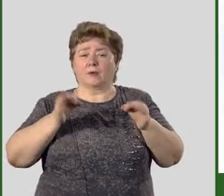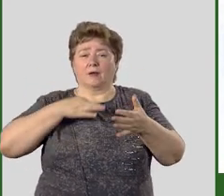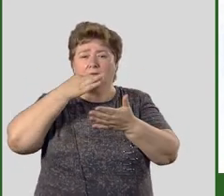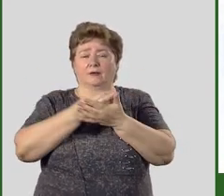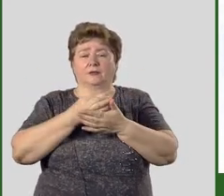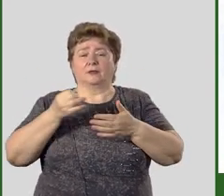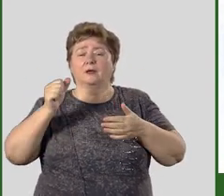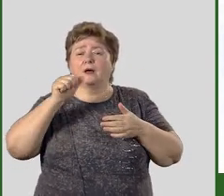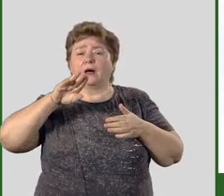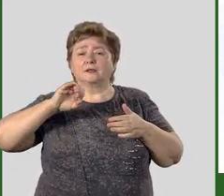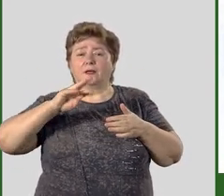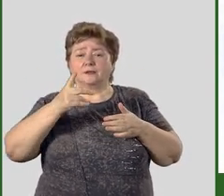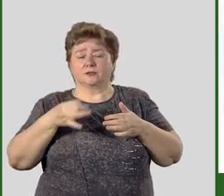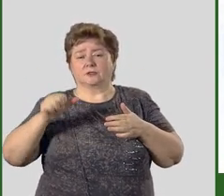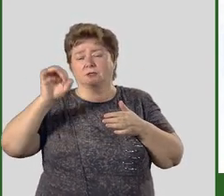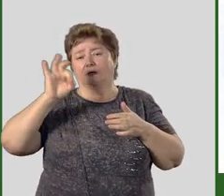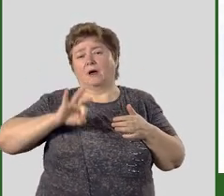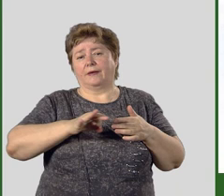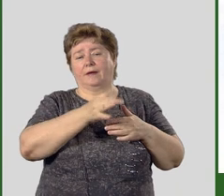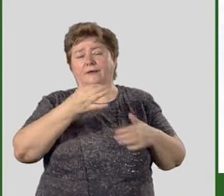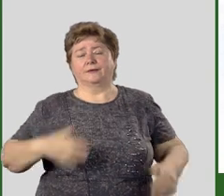Правильный ответ – Атлантический океан.